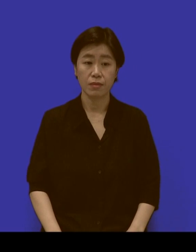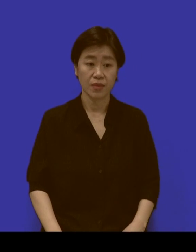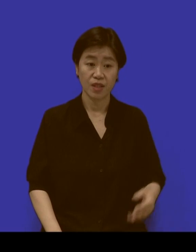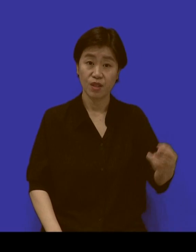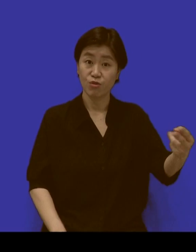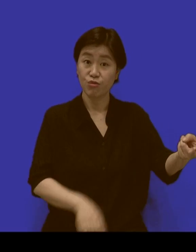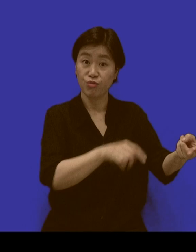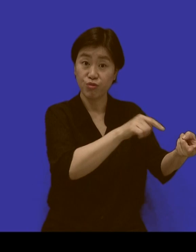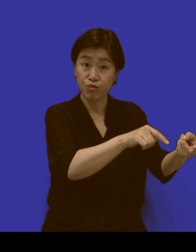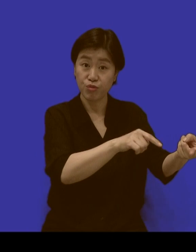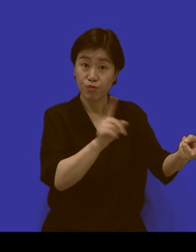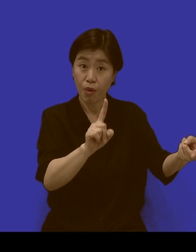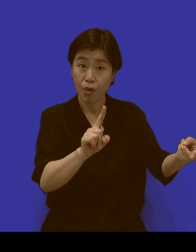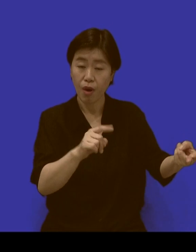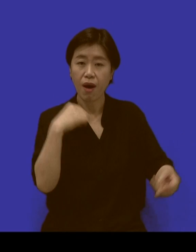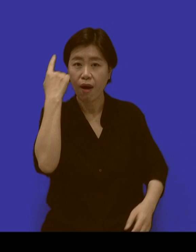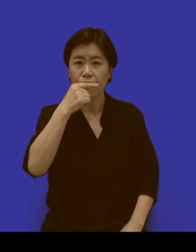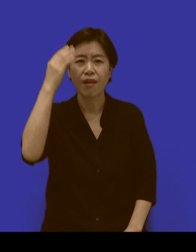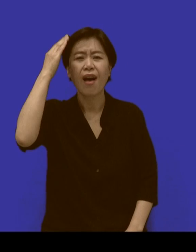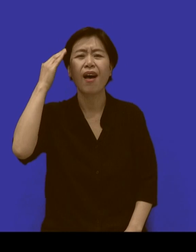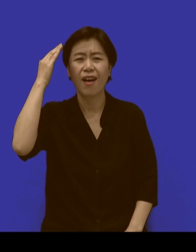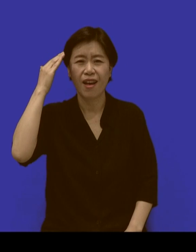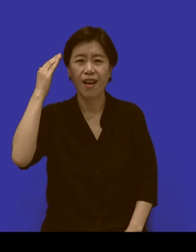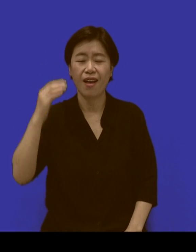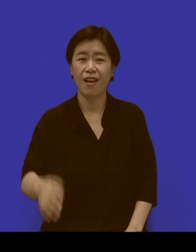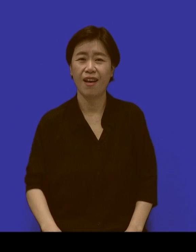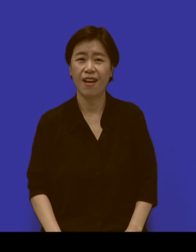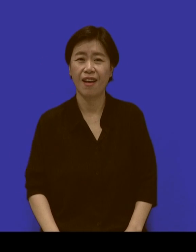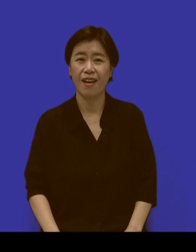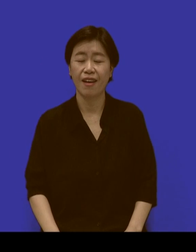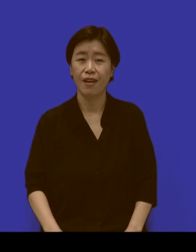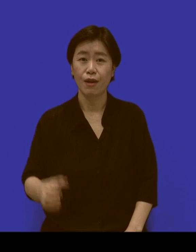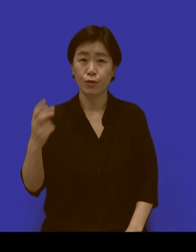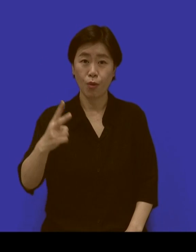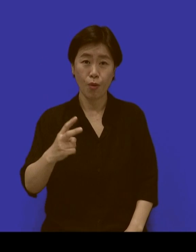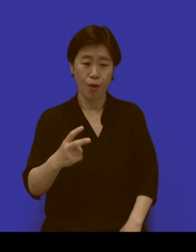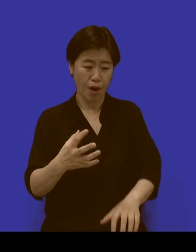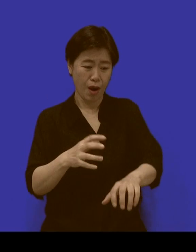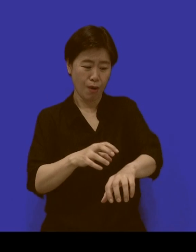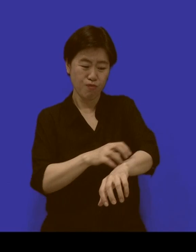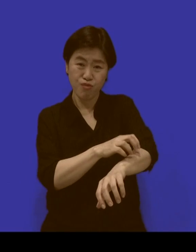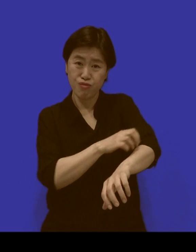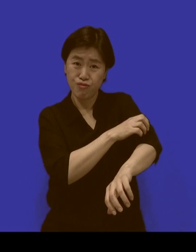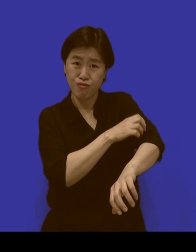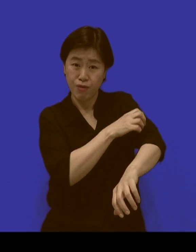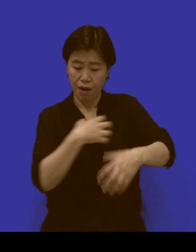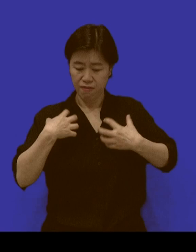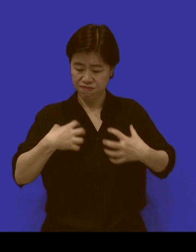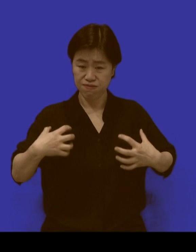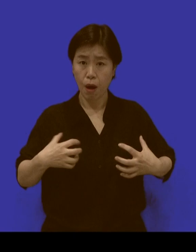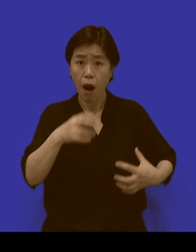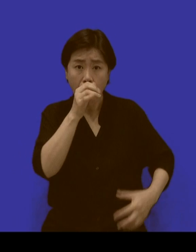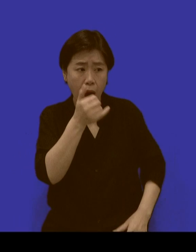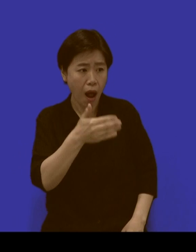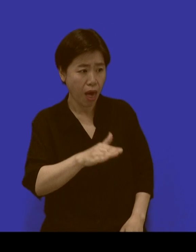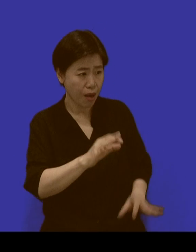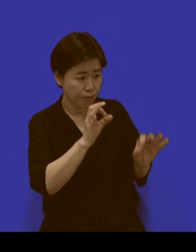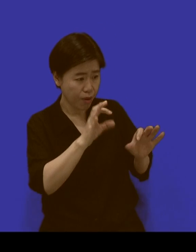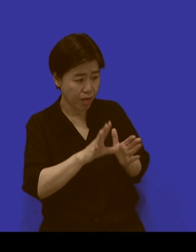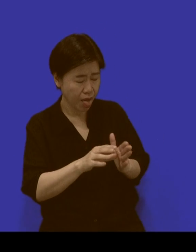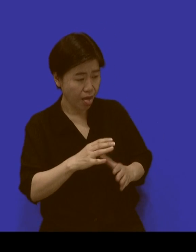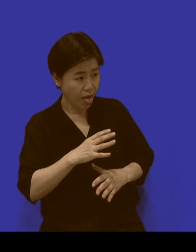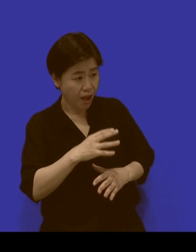흑인 아저씨인데 예. 아니 무서워. 어떤 제가 왜 기도를 약간 그런 느낌으로 예.